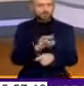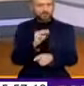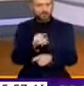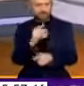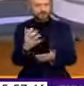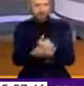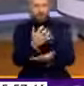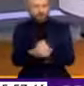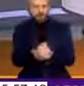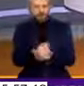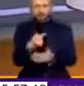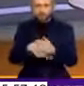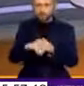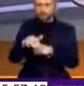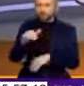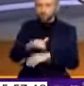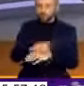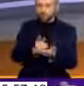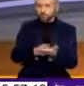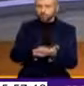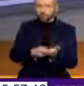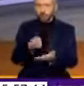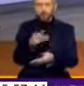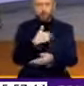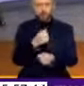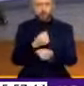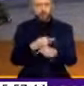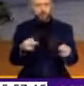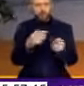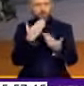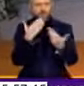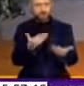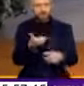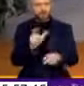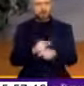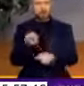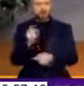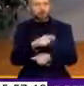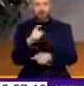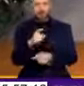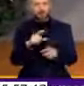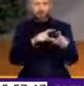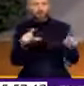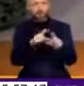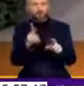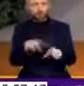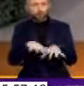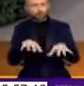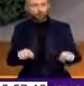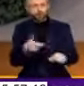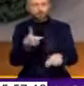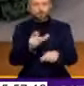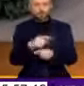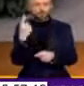він заробляє. Тобто за фактичним обґрунтуванням. І тому ми робили відповідне звернення. Більше того, газові компанії, які володіють,